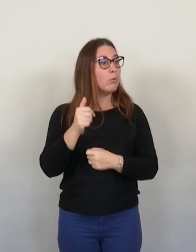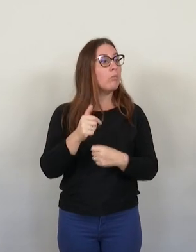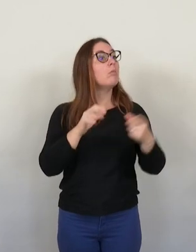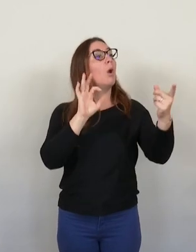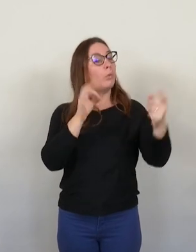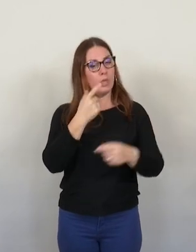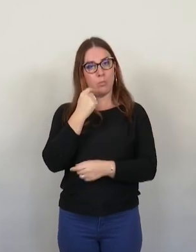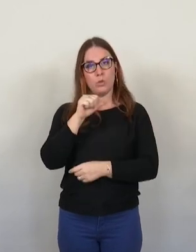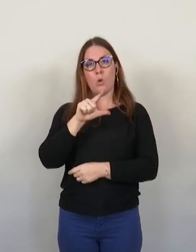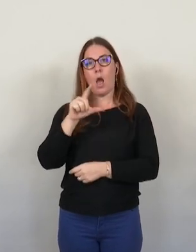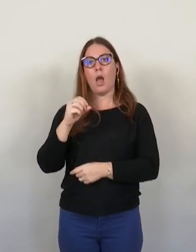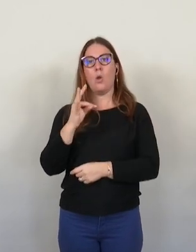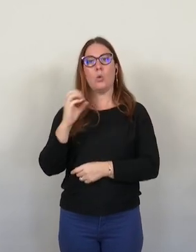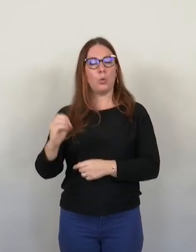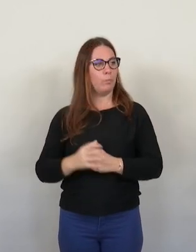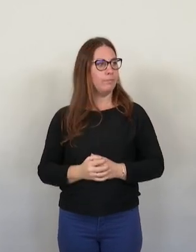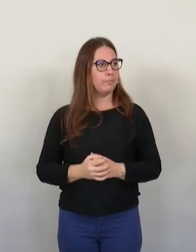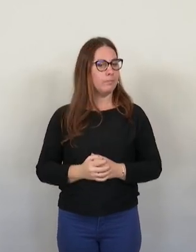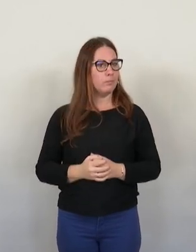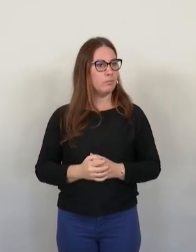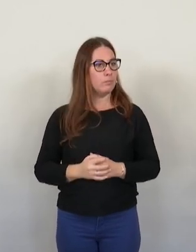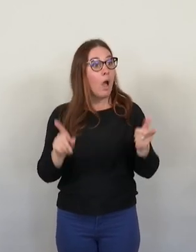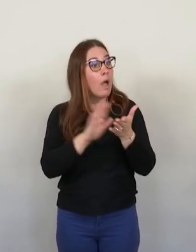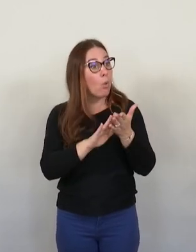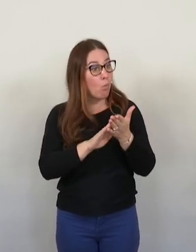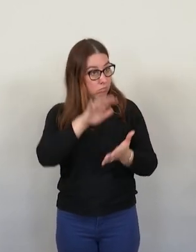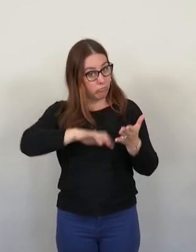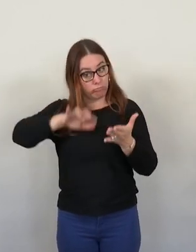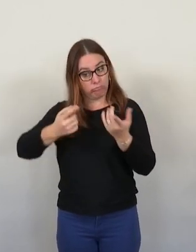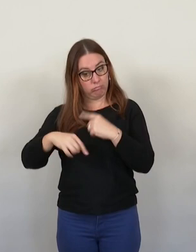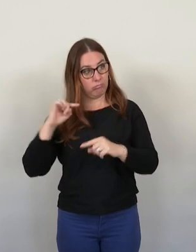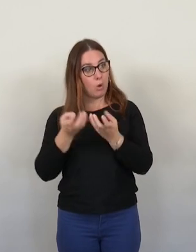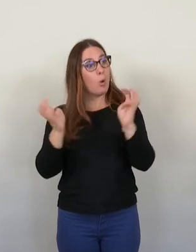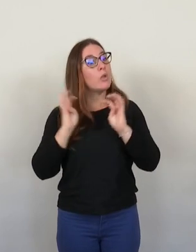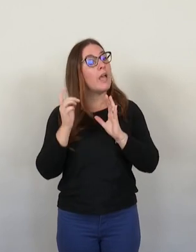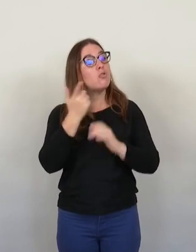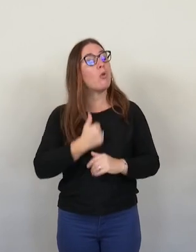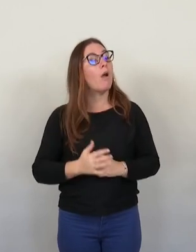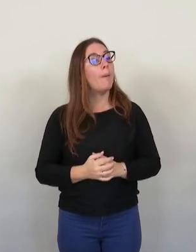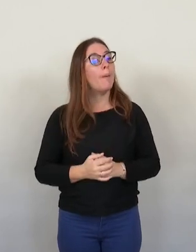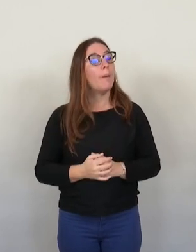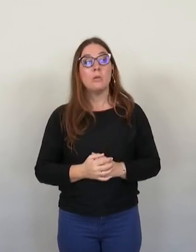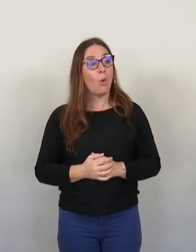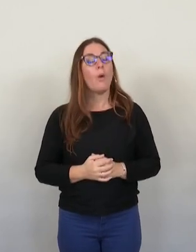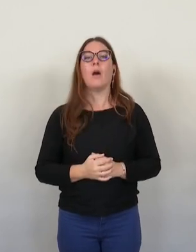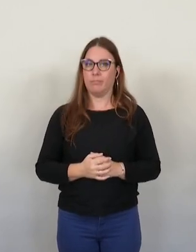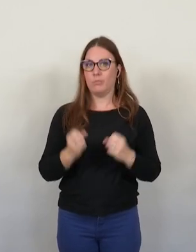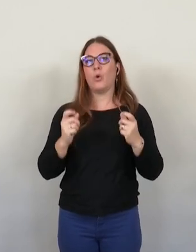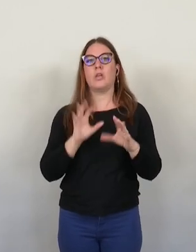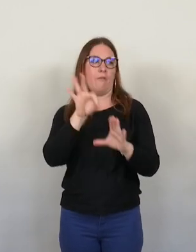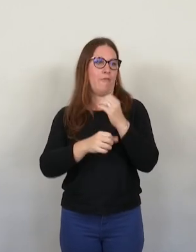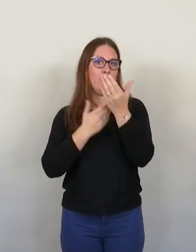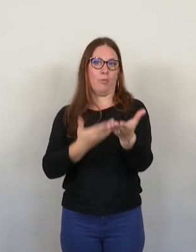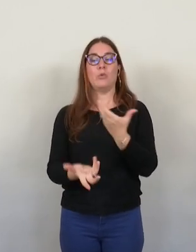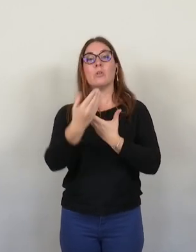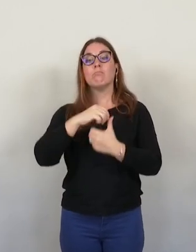monsieur aluto non là de le compte-rendu du du Conseil non donc je le mets au voix qui ne